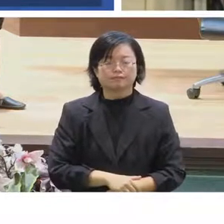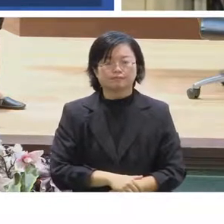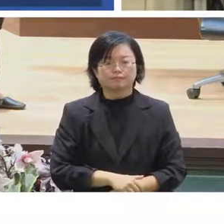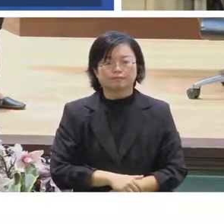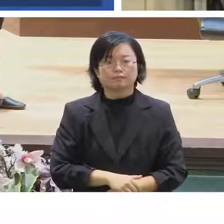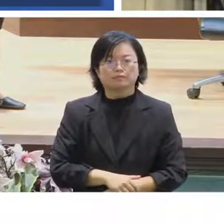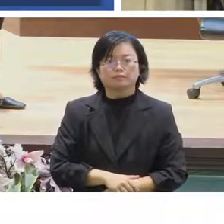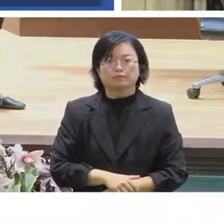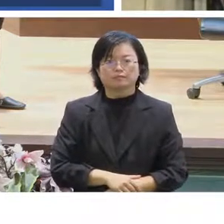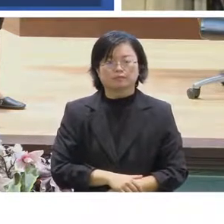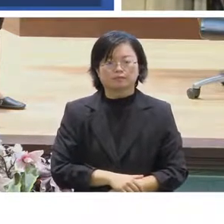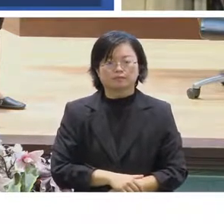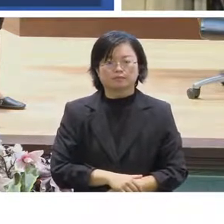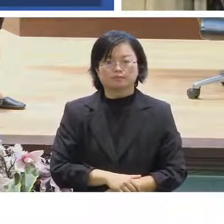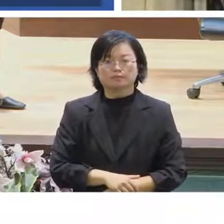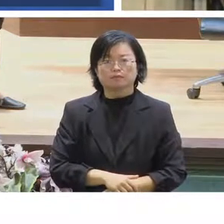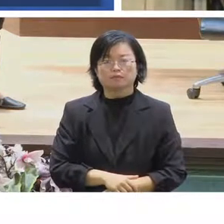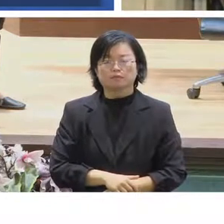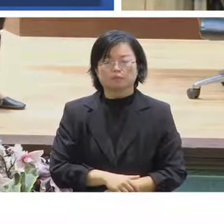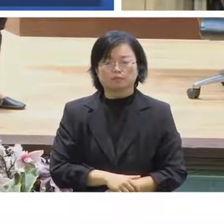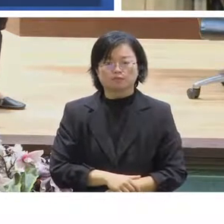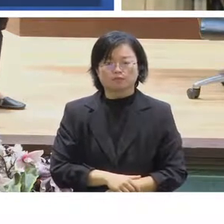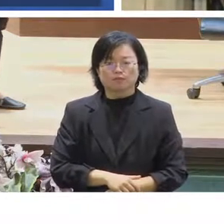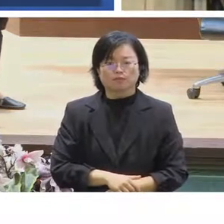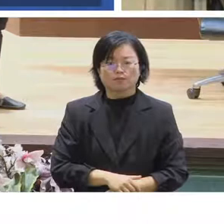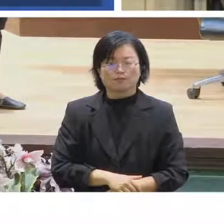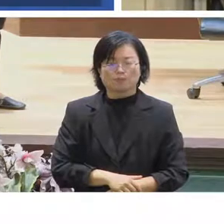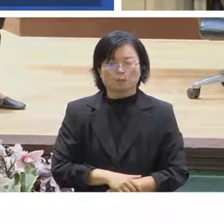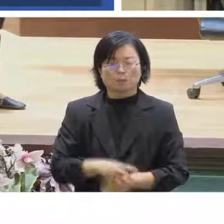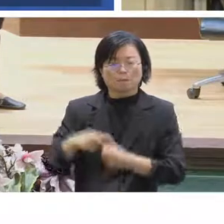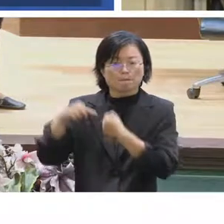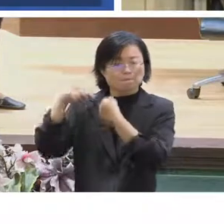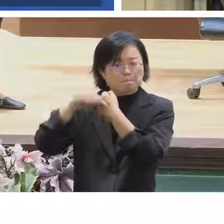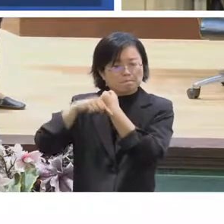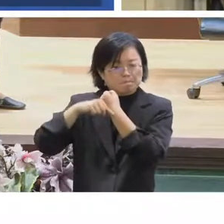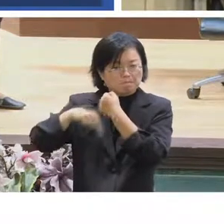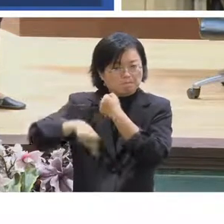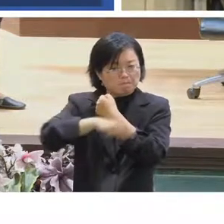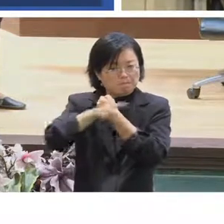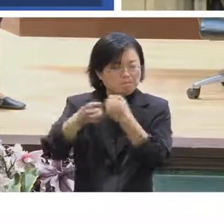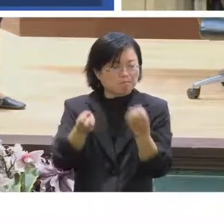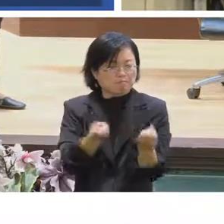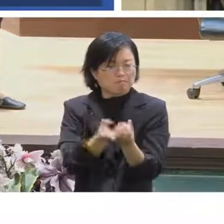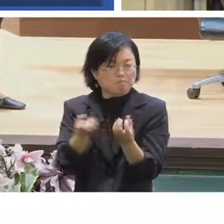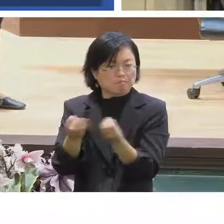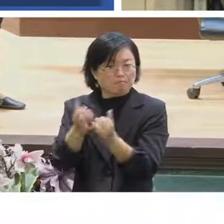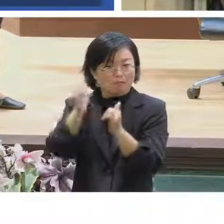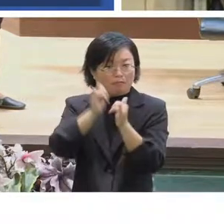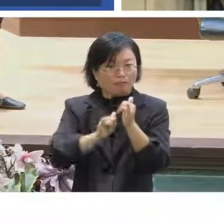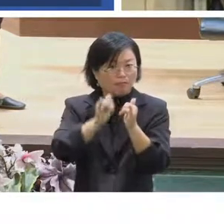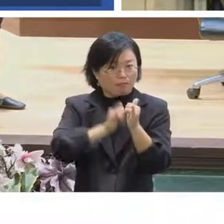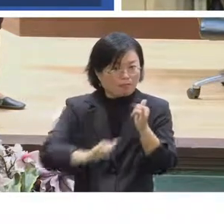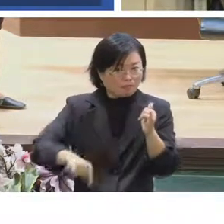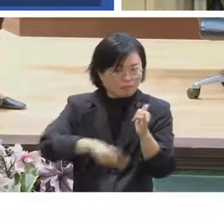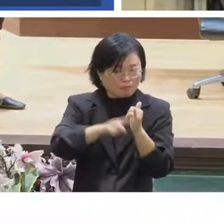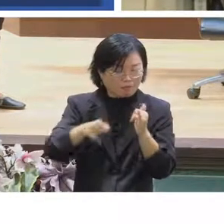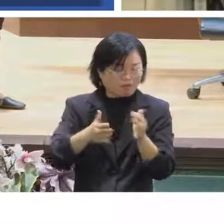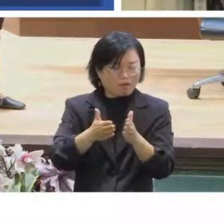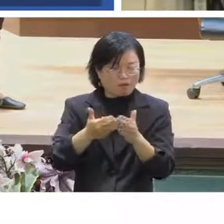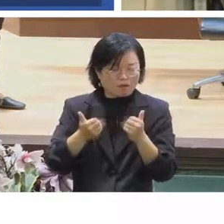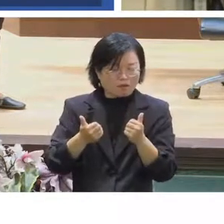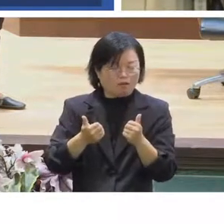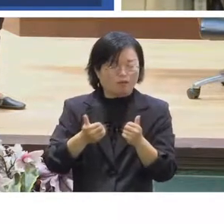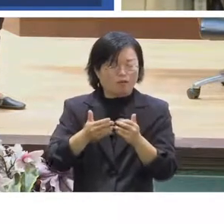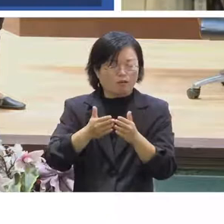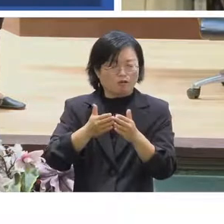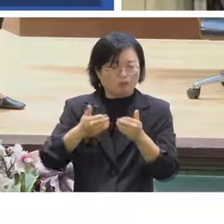在我们的一些研究去把一些里面的一些故事把它再拆分开来，然后用通过不同的媒介